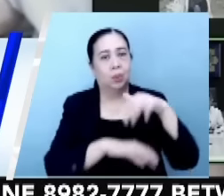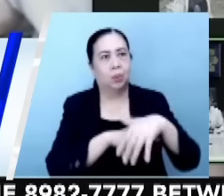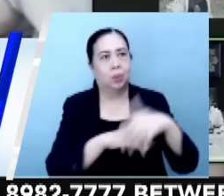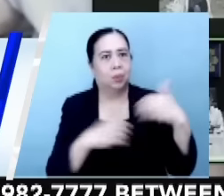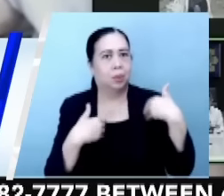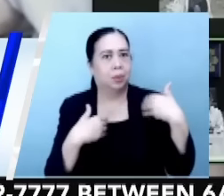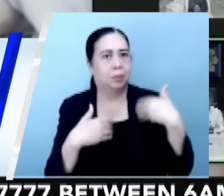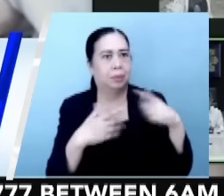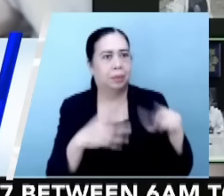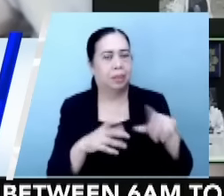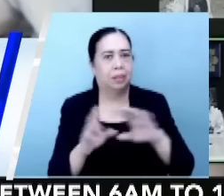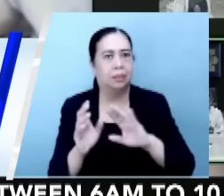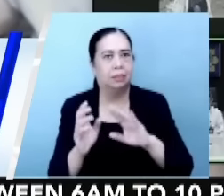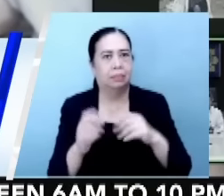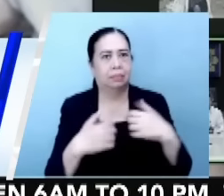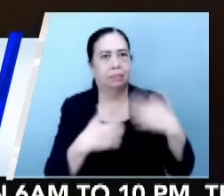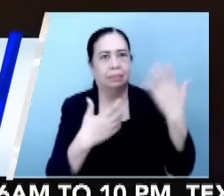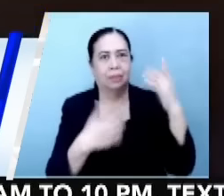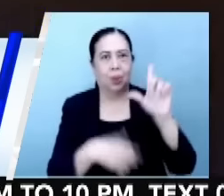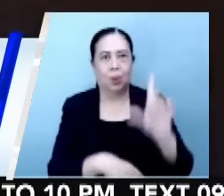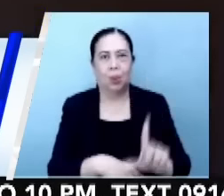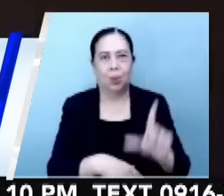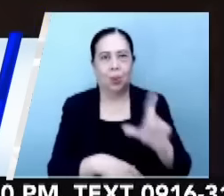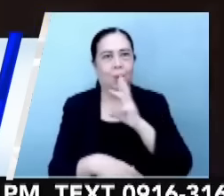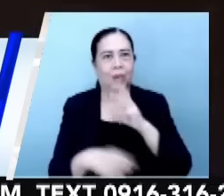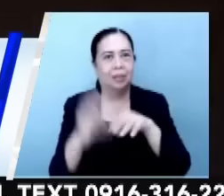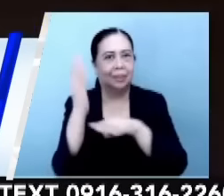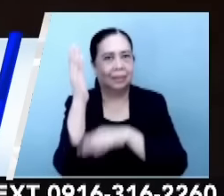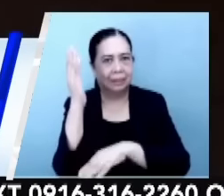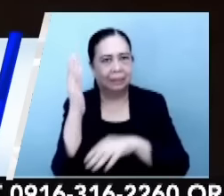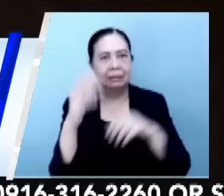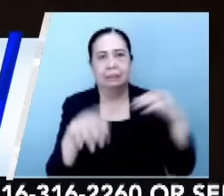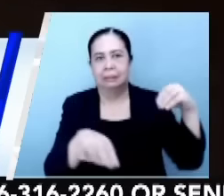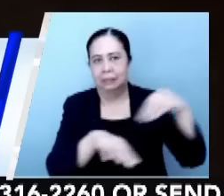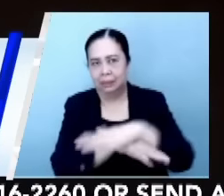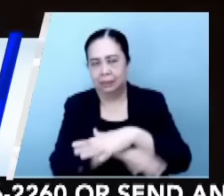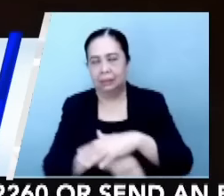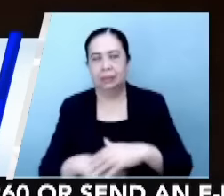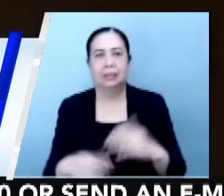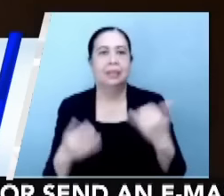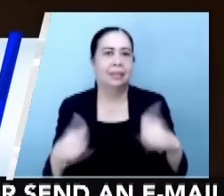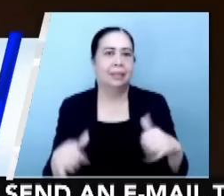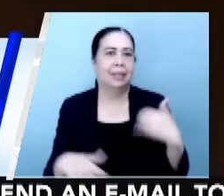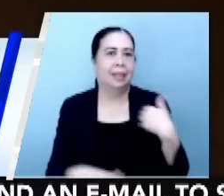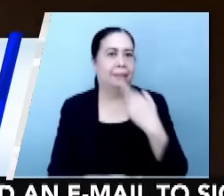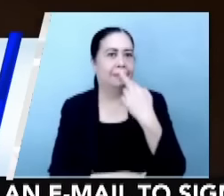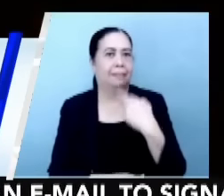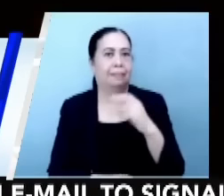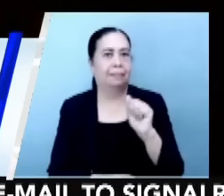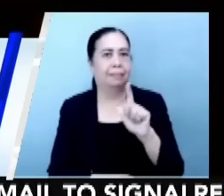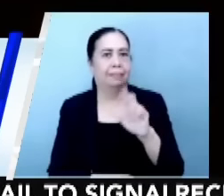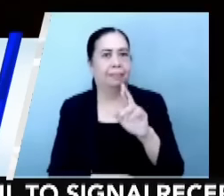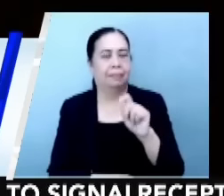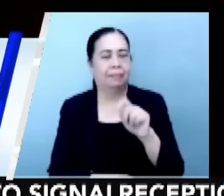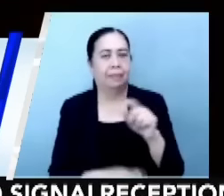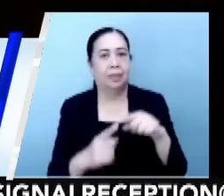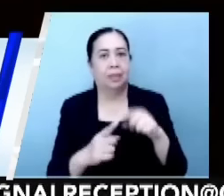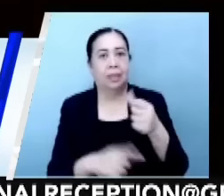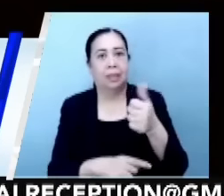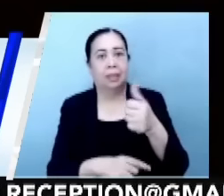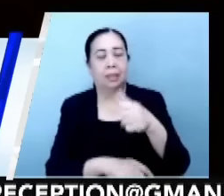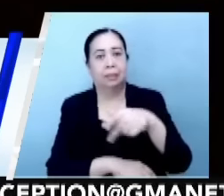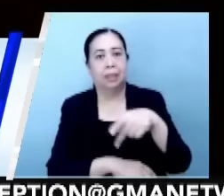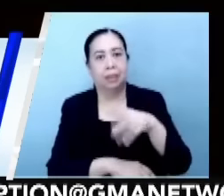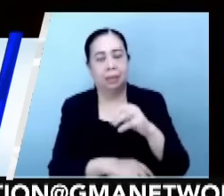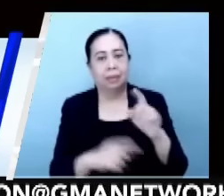from their low water supply. Kaya naman may red alert pa sa Luzon grid hanggang alas 10 ng gabi, nasusundan ng yellow alert